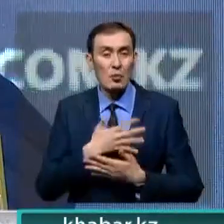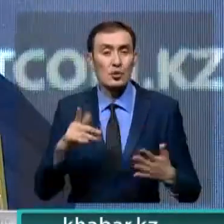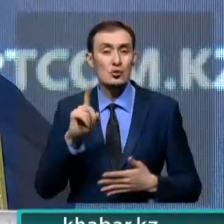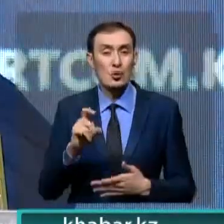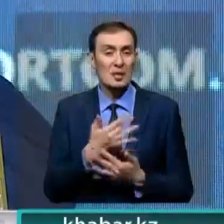оружия